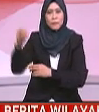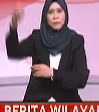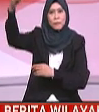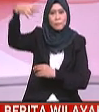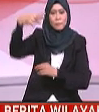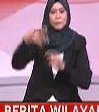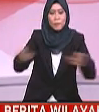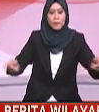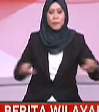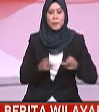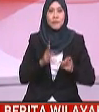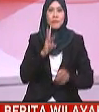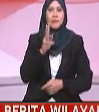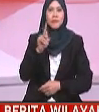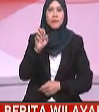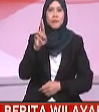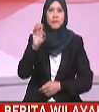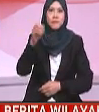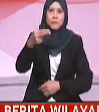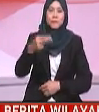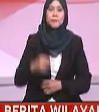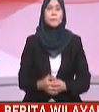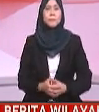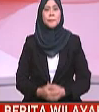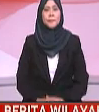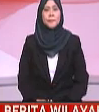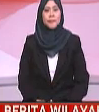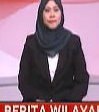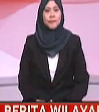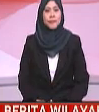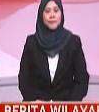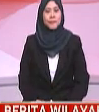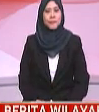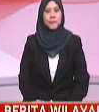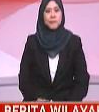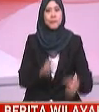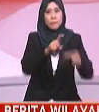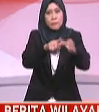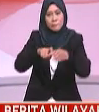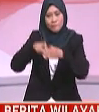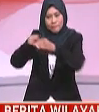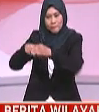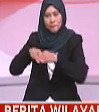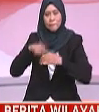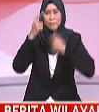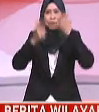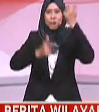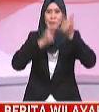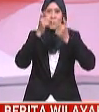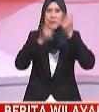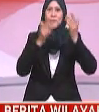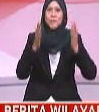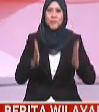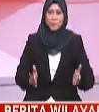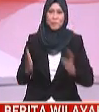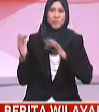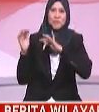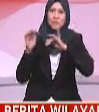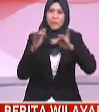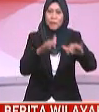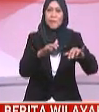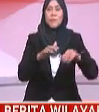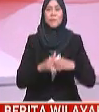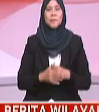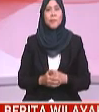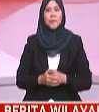sekitar Aikroh. Ini adalah untuk menarik pelancong untuk hadir untuk ramai. Saya juga tadi dimaklumkan